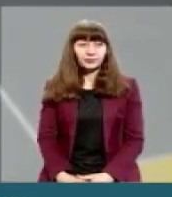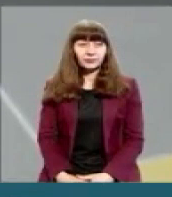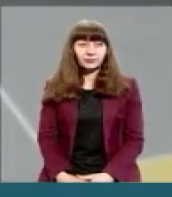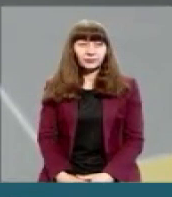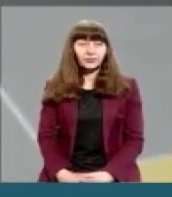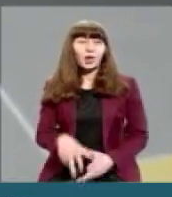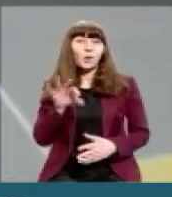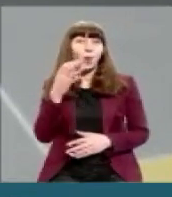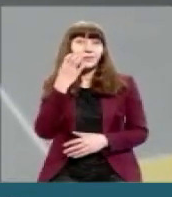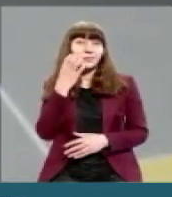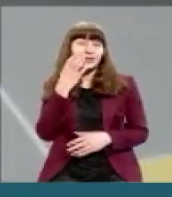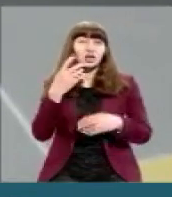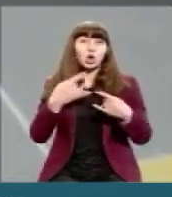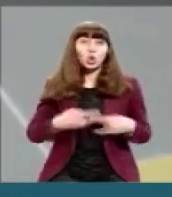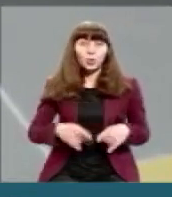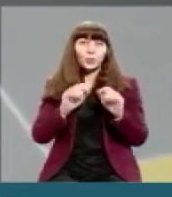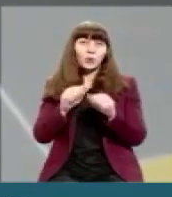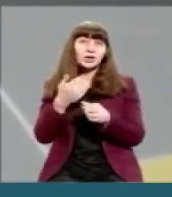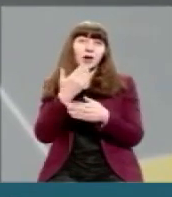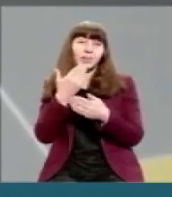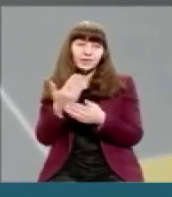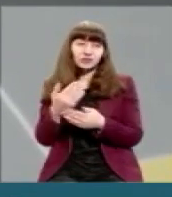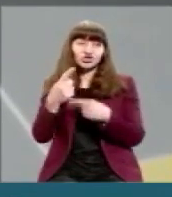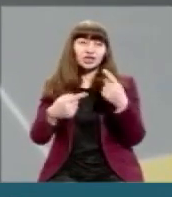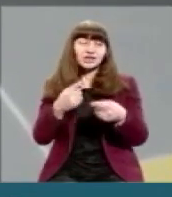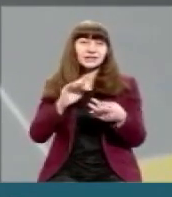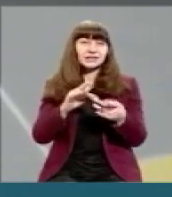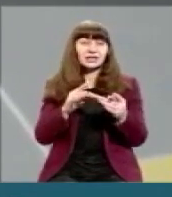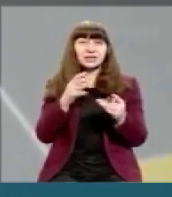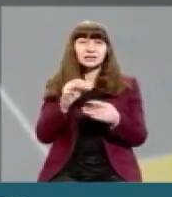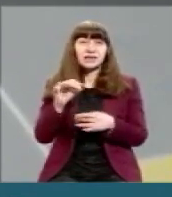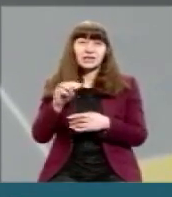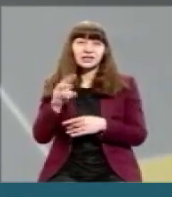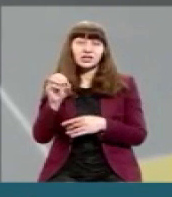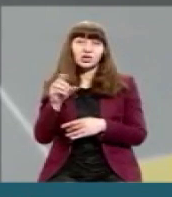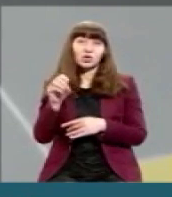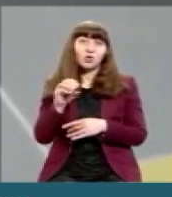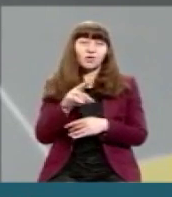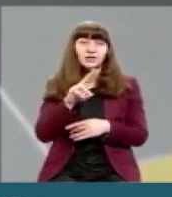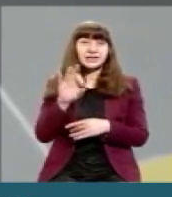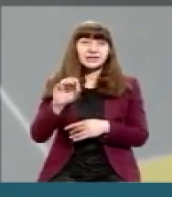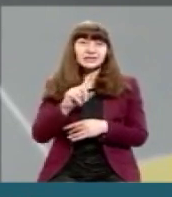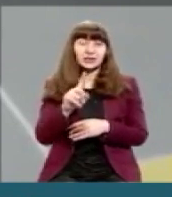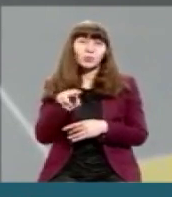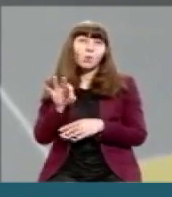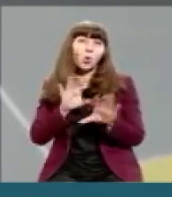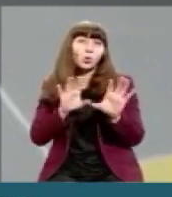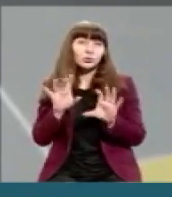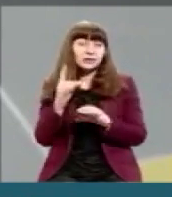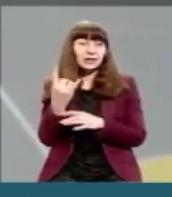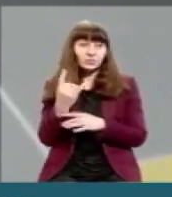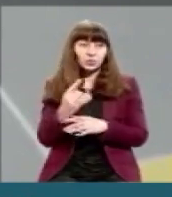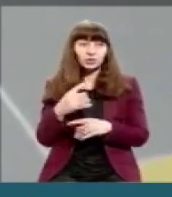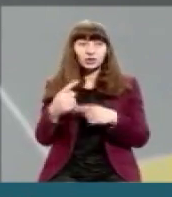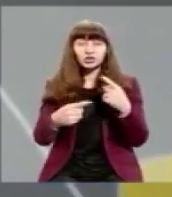и родам можно обратиться через сайт ЕГОВ.КЗ. За выплаты по уходу за ребенком можно обратиться